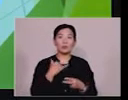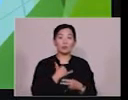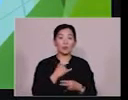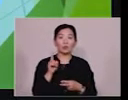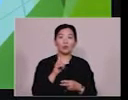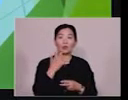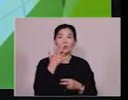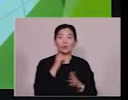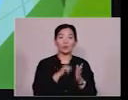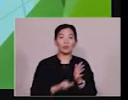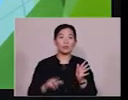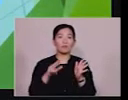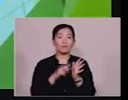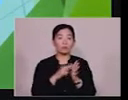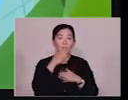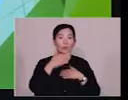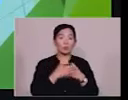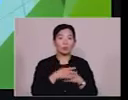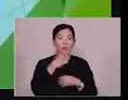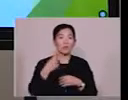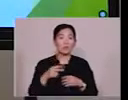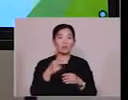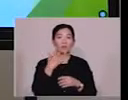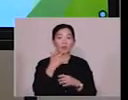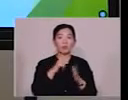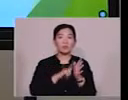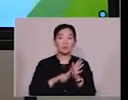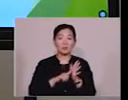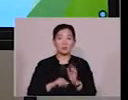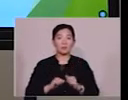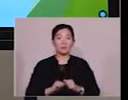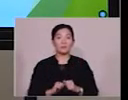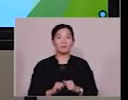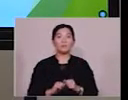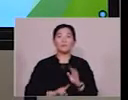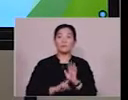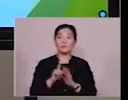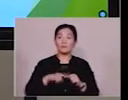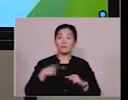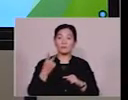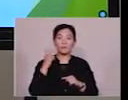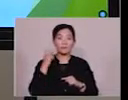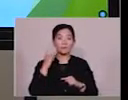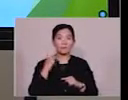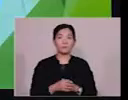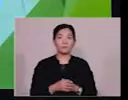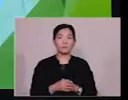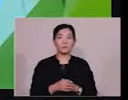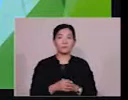что 568 приближенно равно 570. Давайте следующее число.